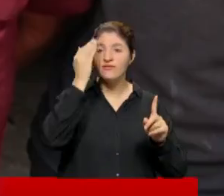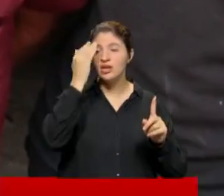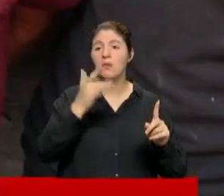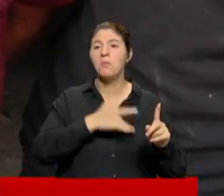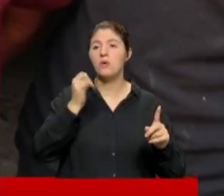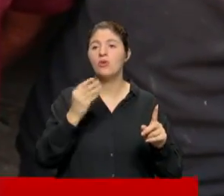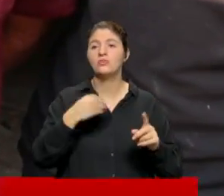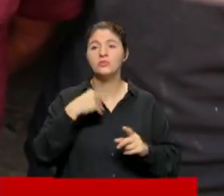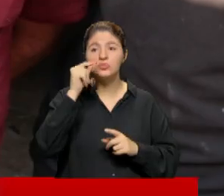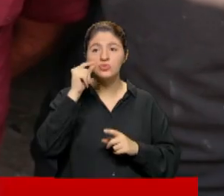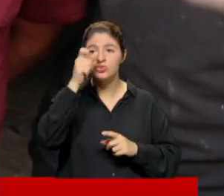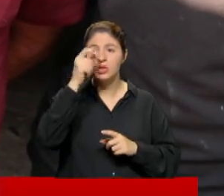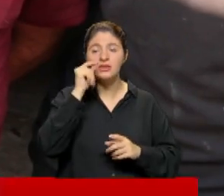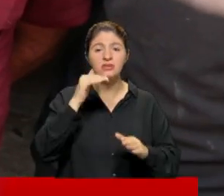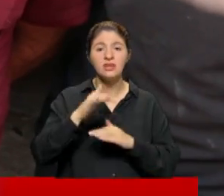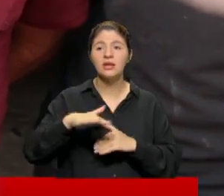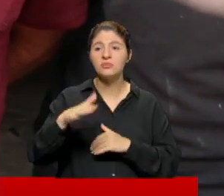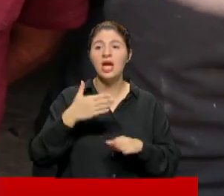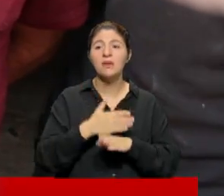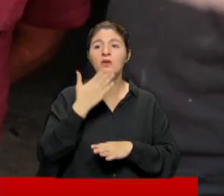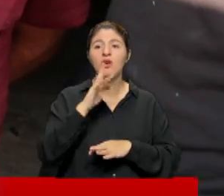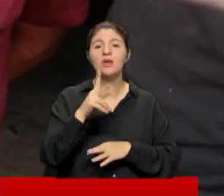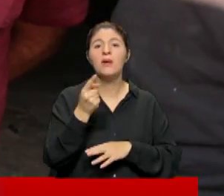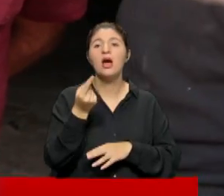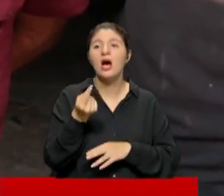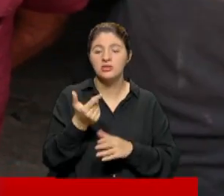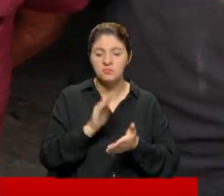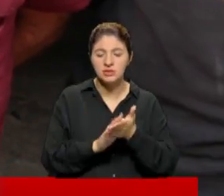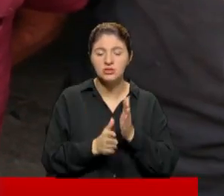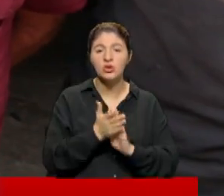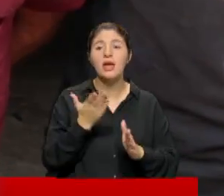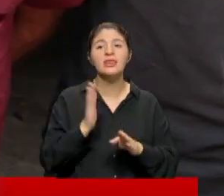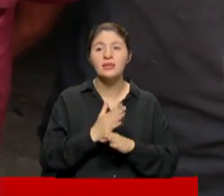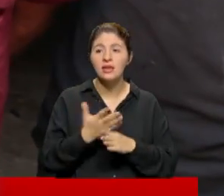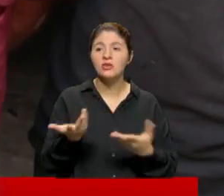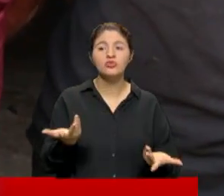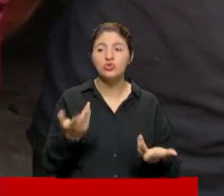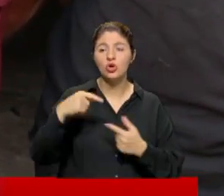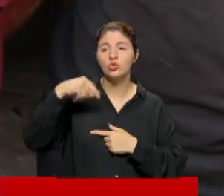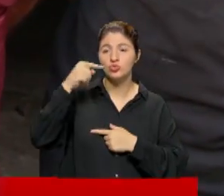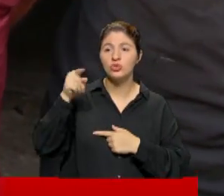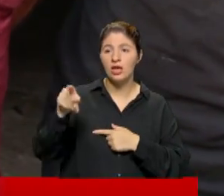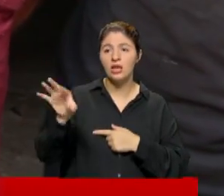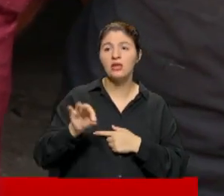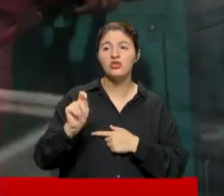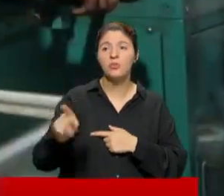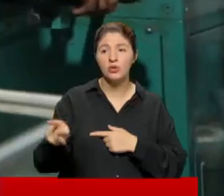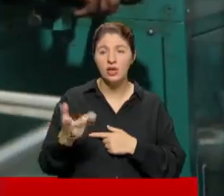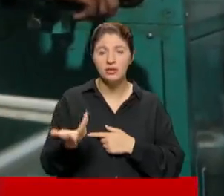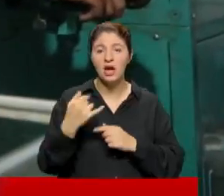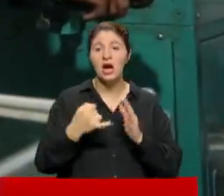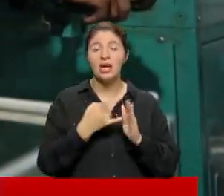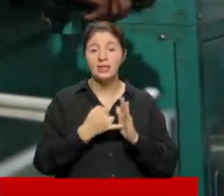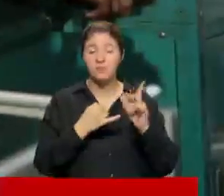oldu bizim Türk insanlarımıza ekmek yok denecek kadar gidiyor çünkü niye e Suriyelileri tercih ediyorlar